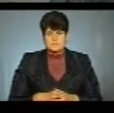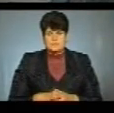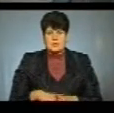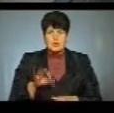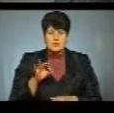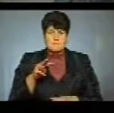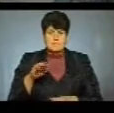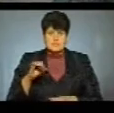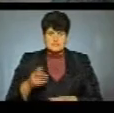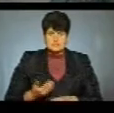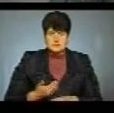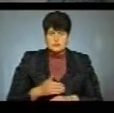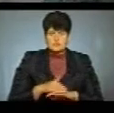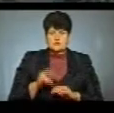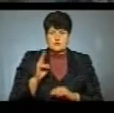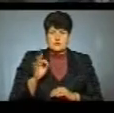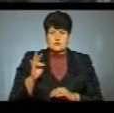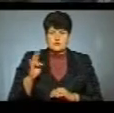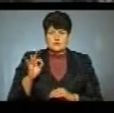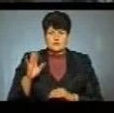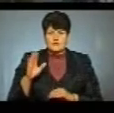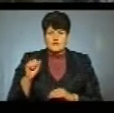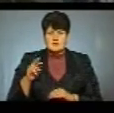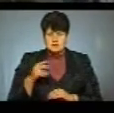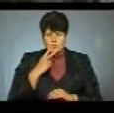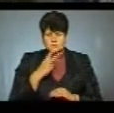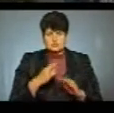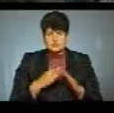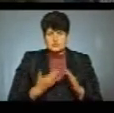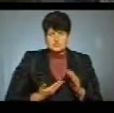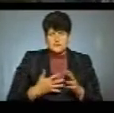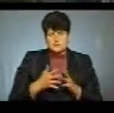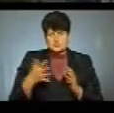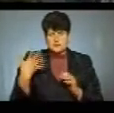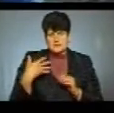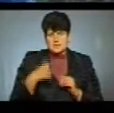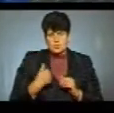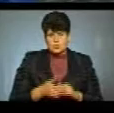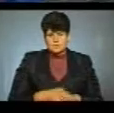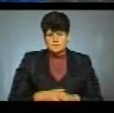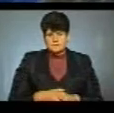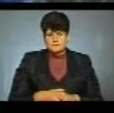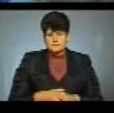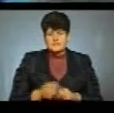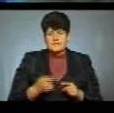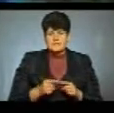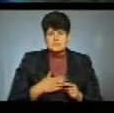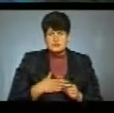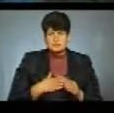Олег Миськів мешкає на вулиці Коновальця. Показує свій будинок, в якому живе більше 50 років. Це мій